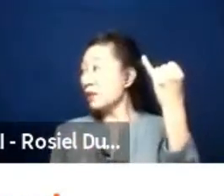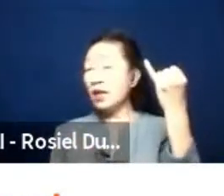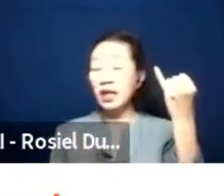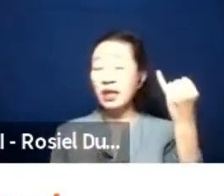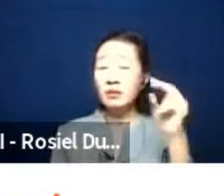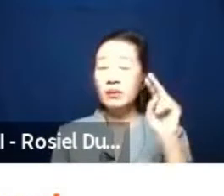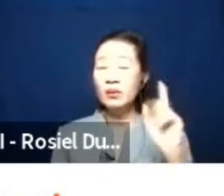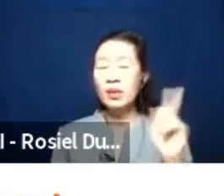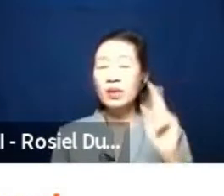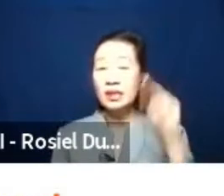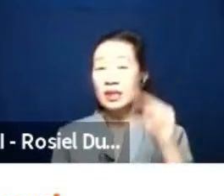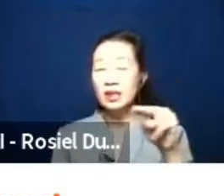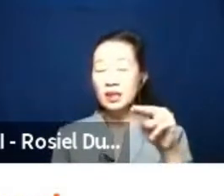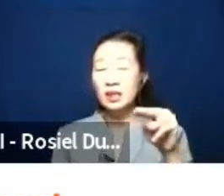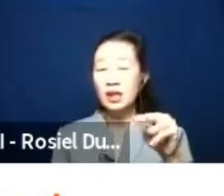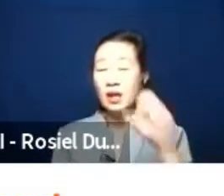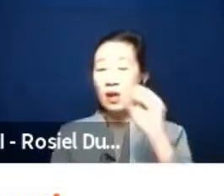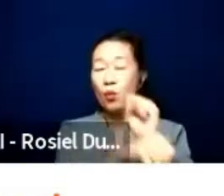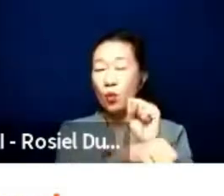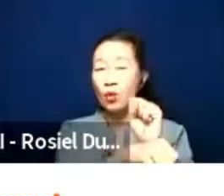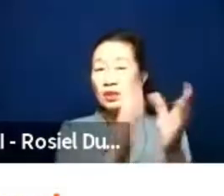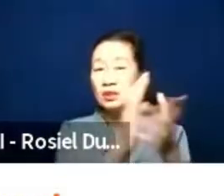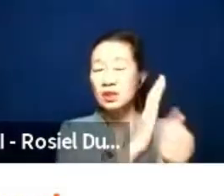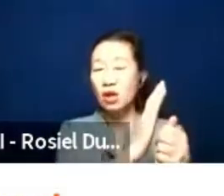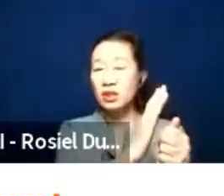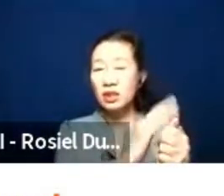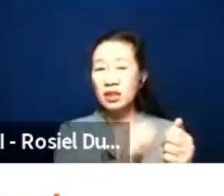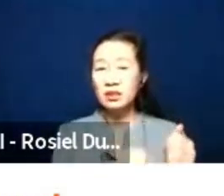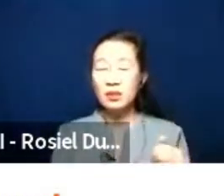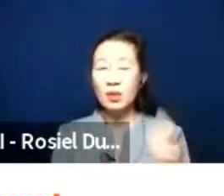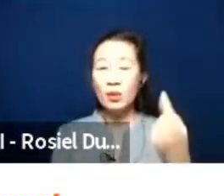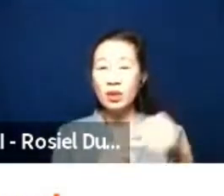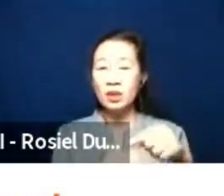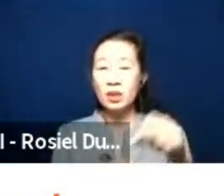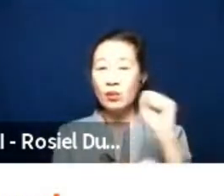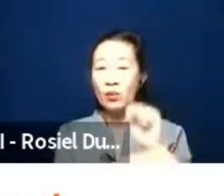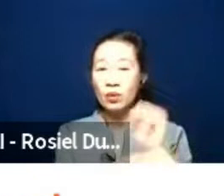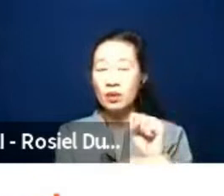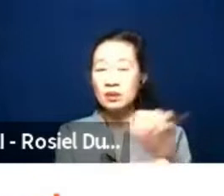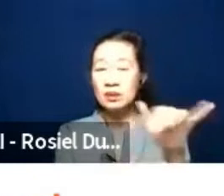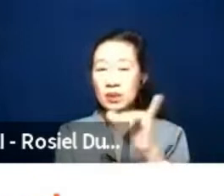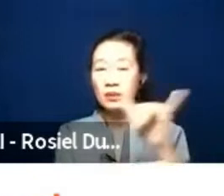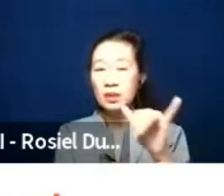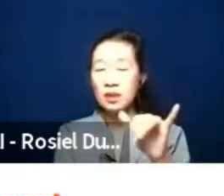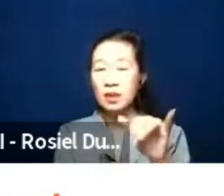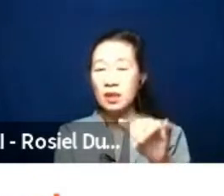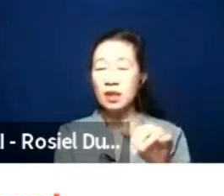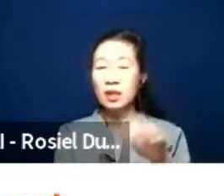na skills, work skills, pagka nagtrabaho sila, tulad ng